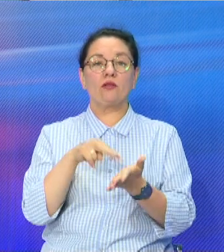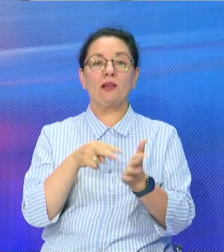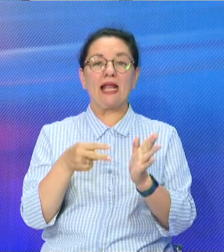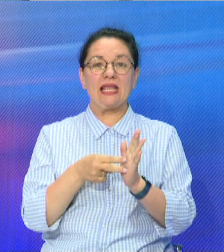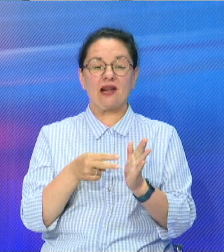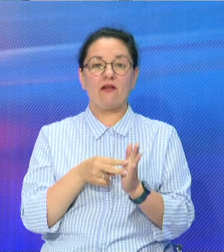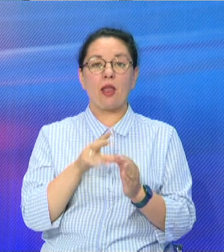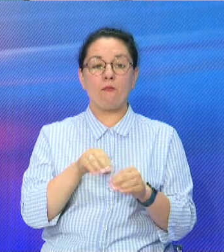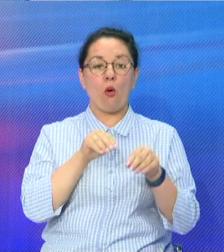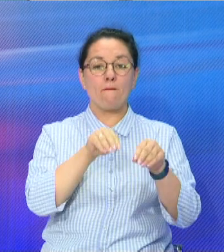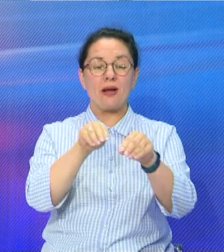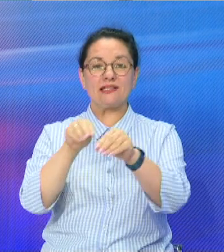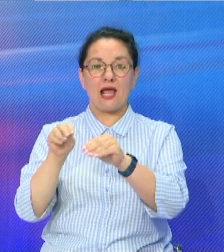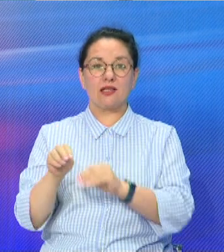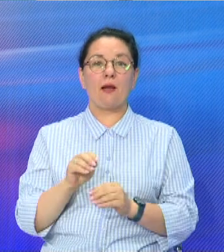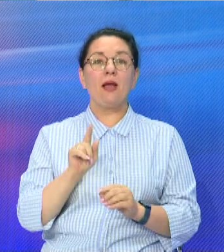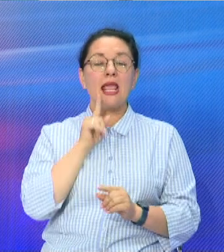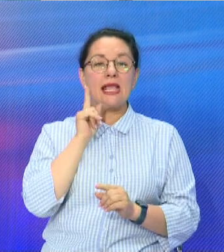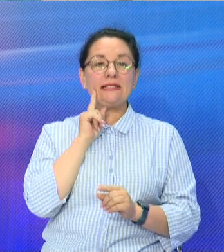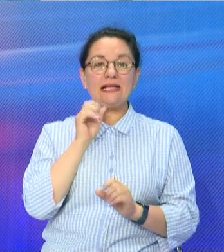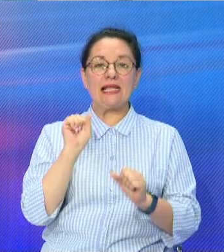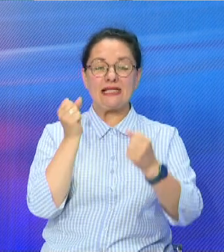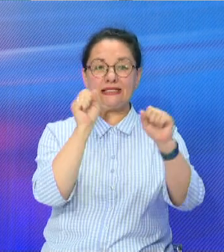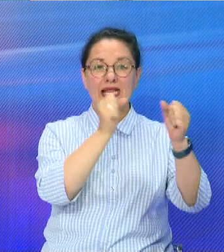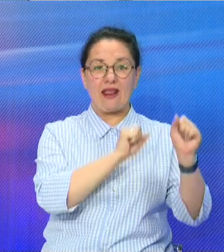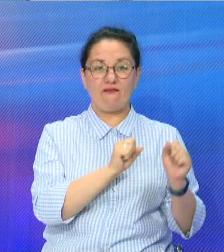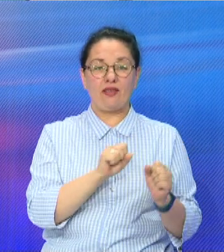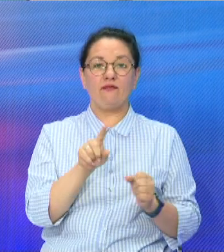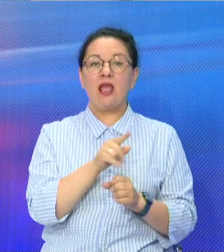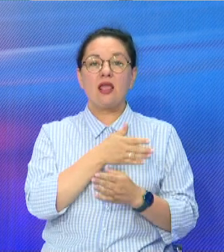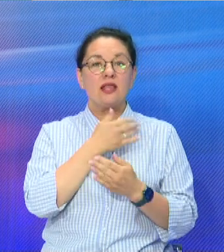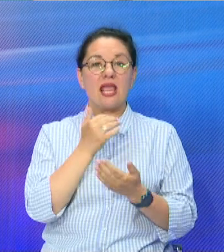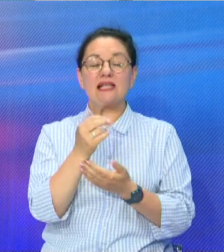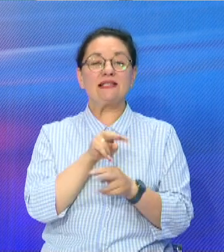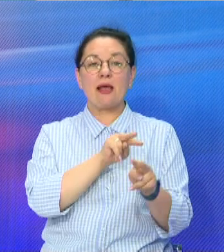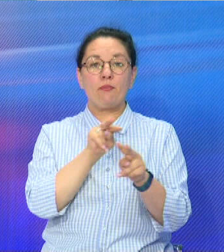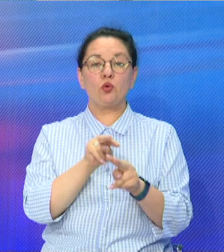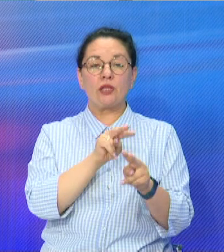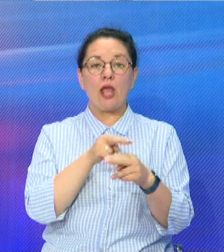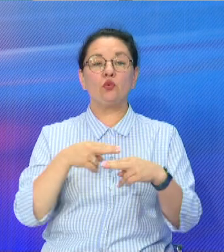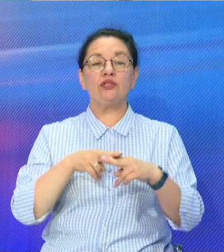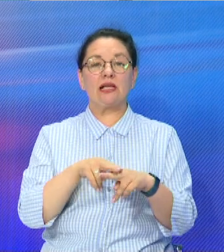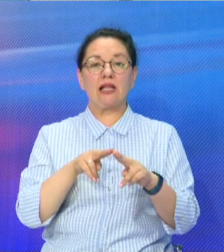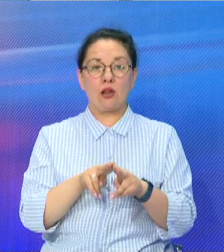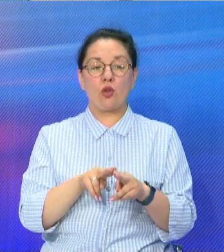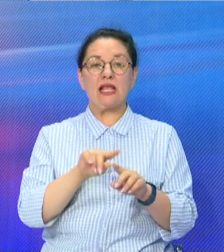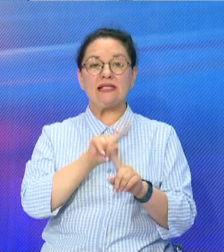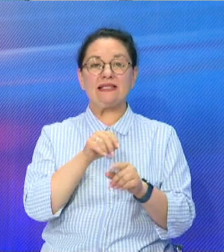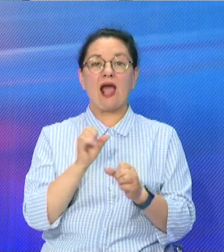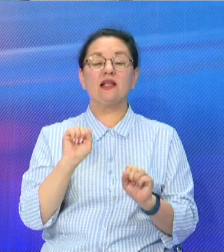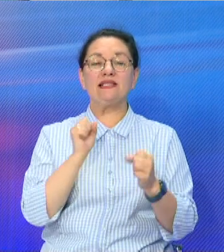работ по посадкам зеленых насаждений имеет место несоблюдения технологии и отсутствие должного ухода за деревьями